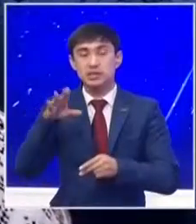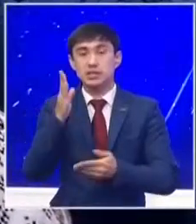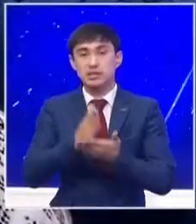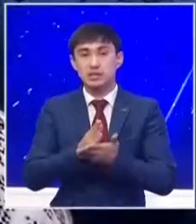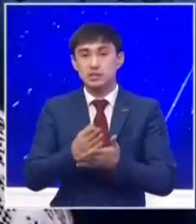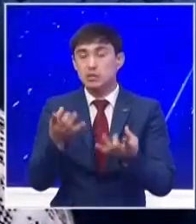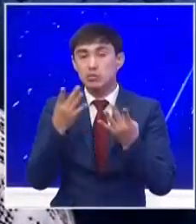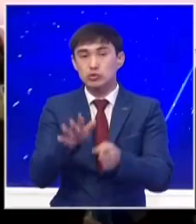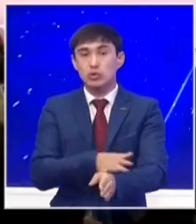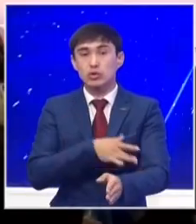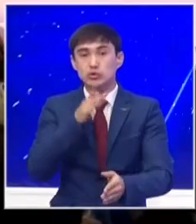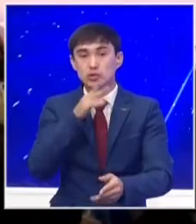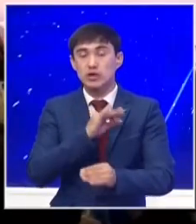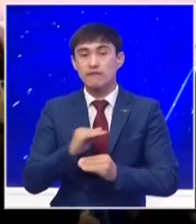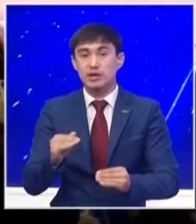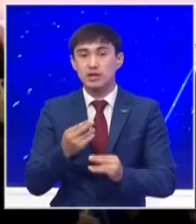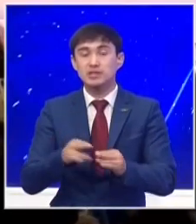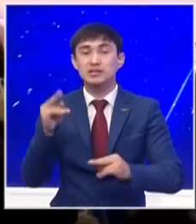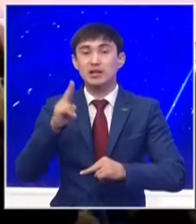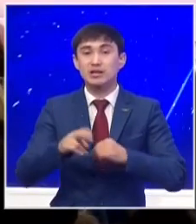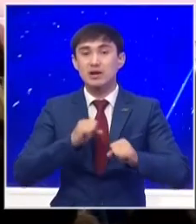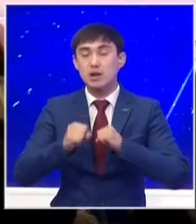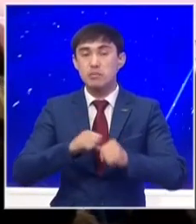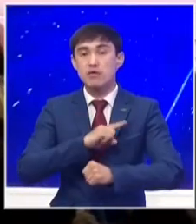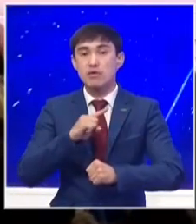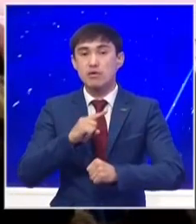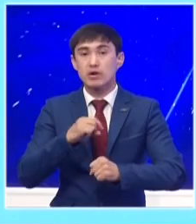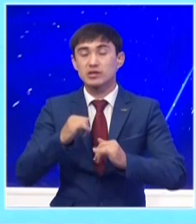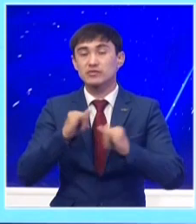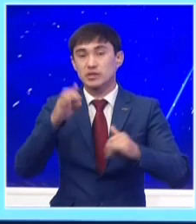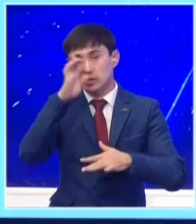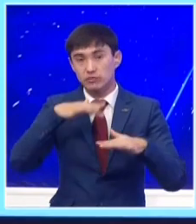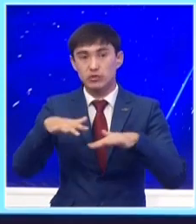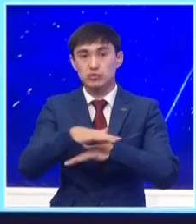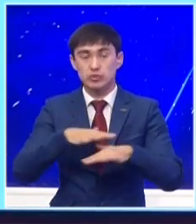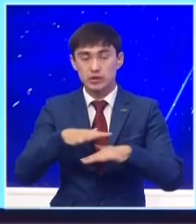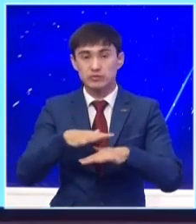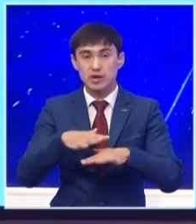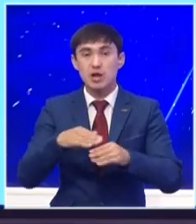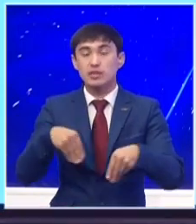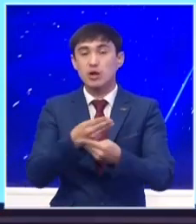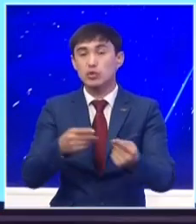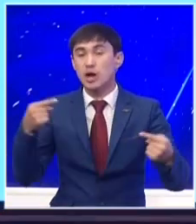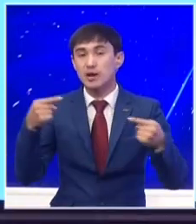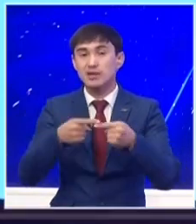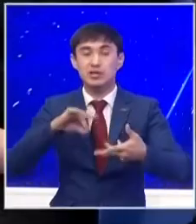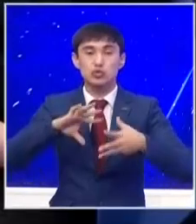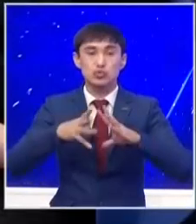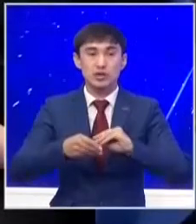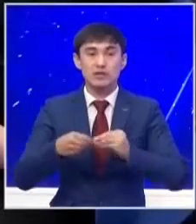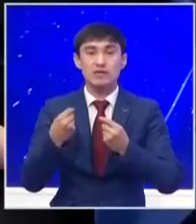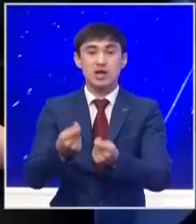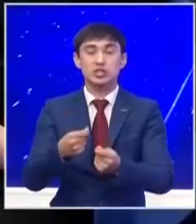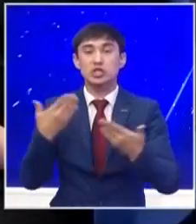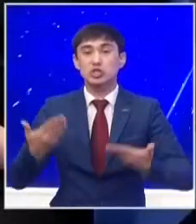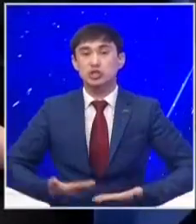не просто долгосрочный эффект и закладывают крепкий фундамент для развития нашего государства, они дают конкретные результаты, влияющие